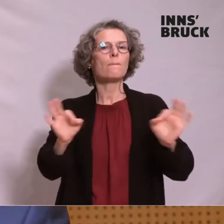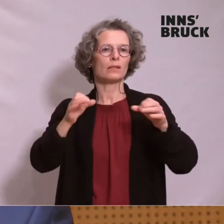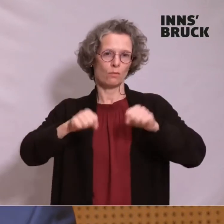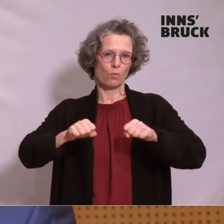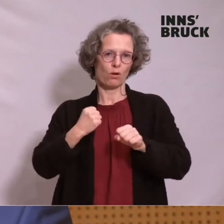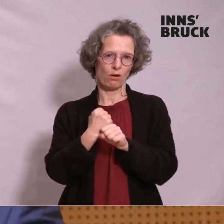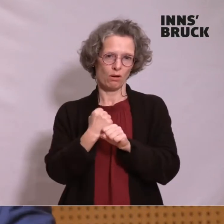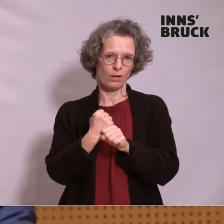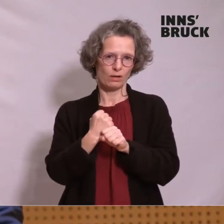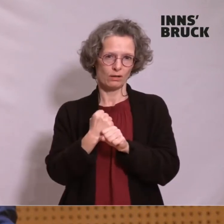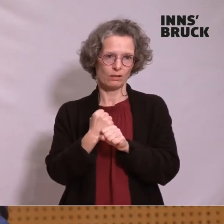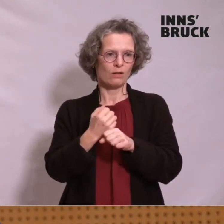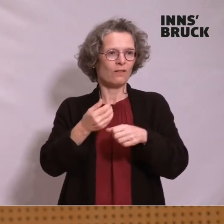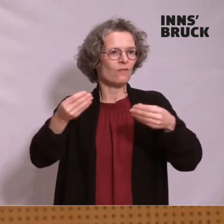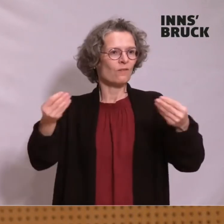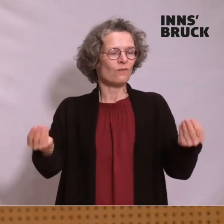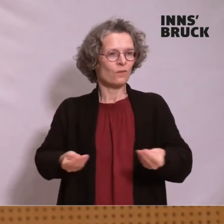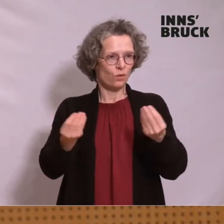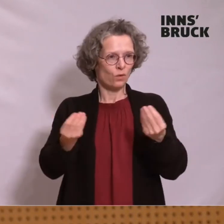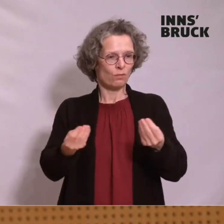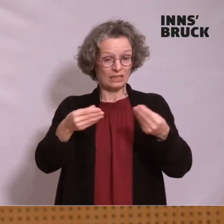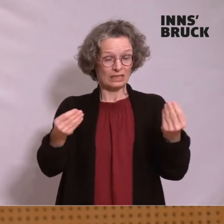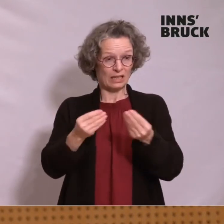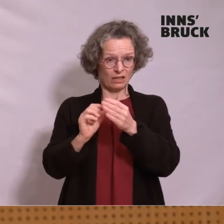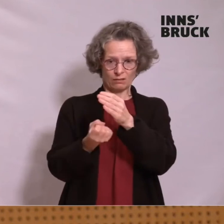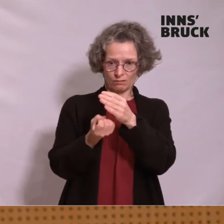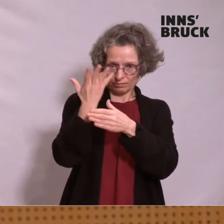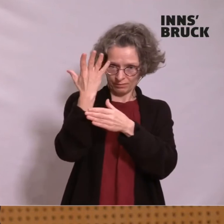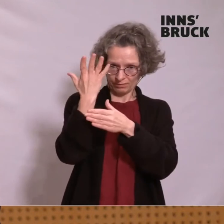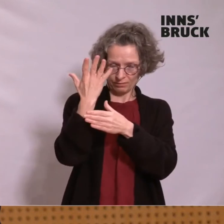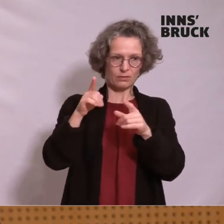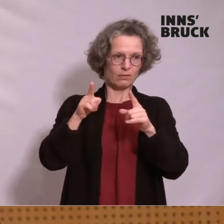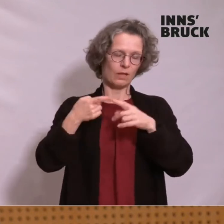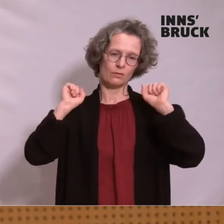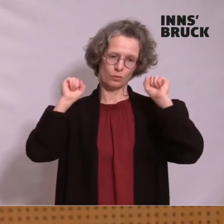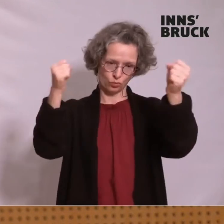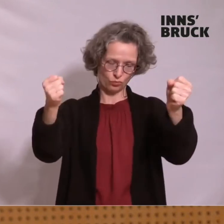Denn Dinge entstehen immer erst, wenn man sie tut.